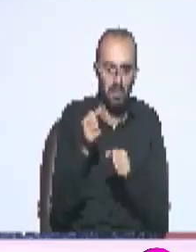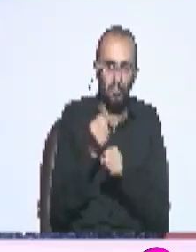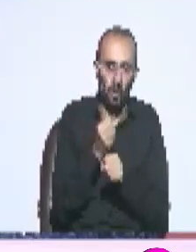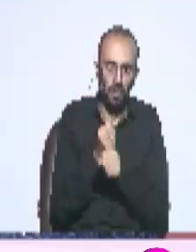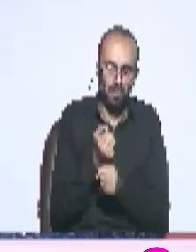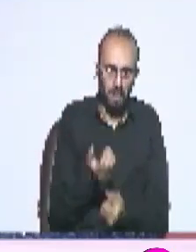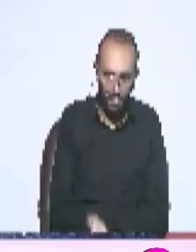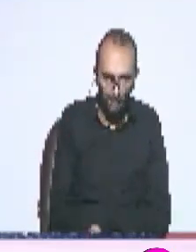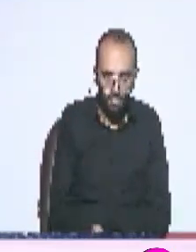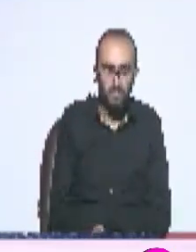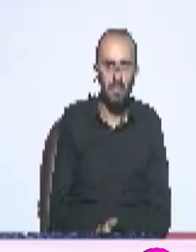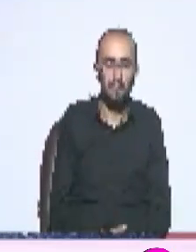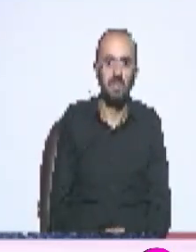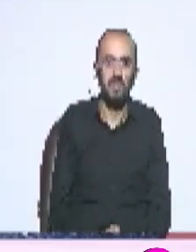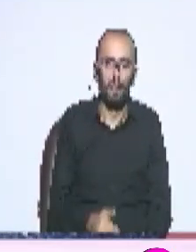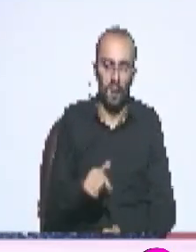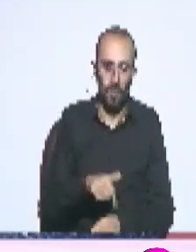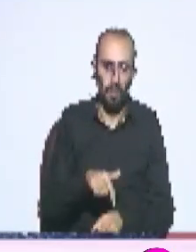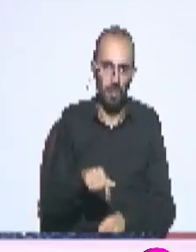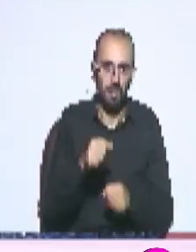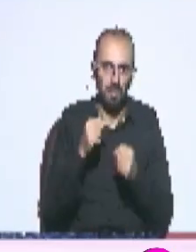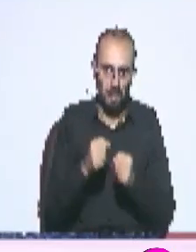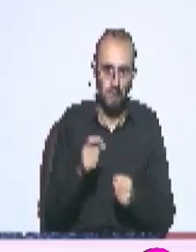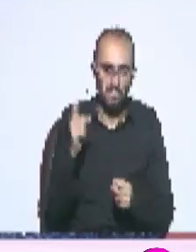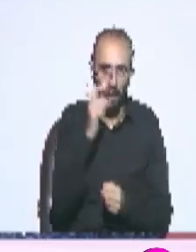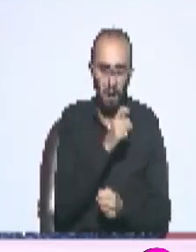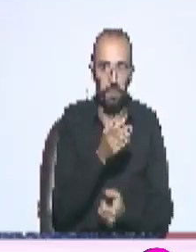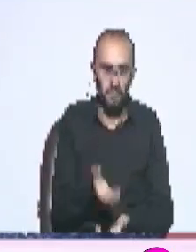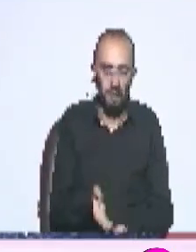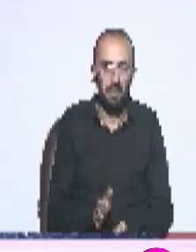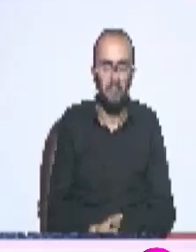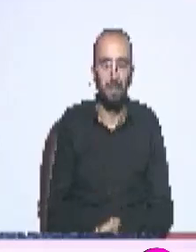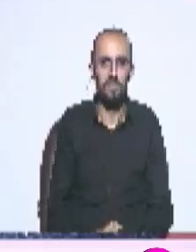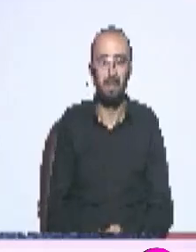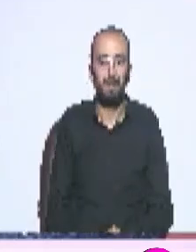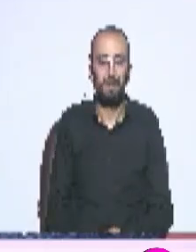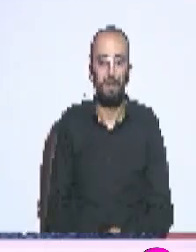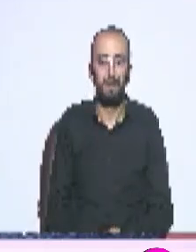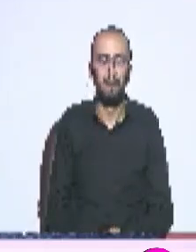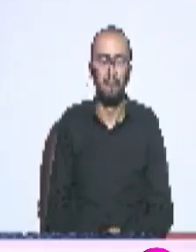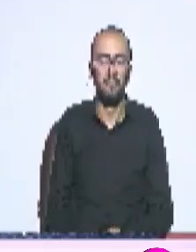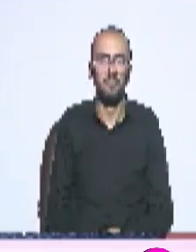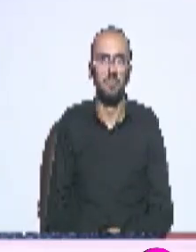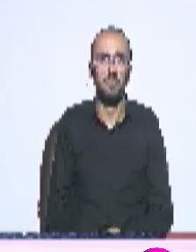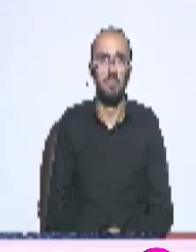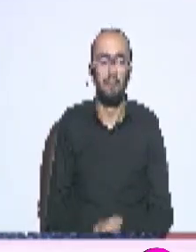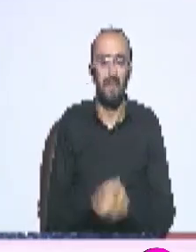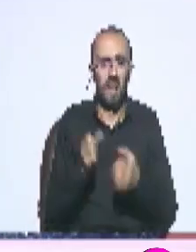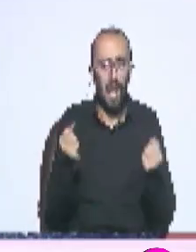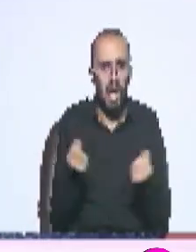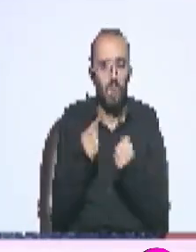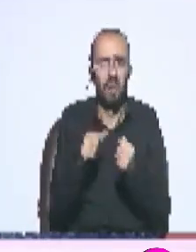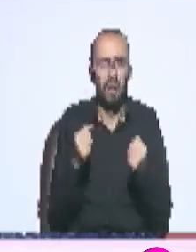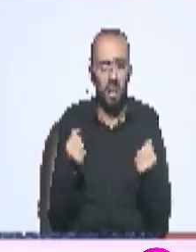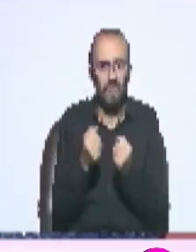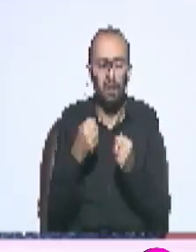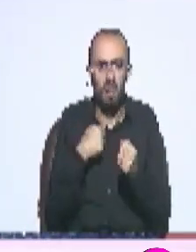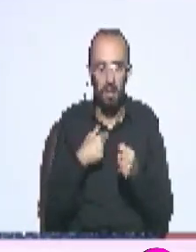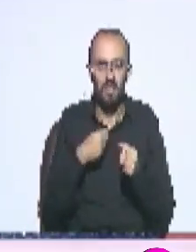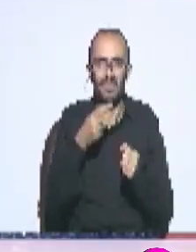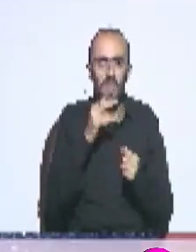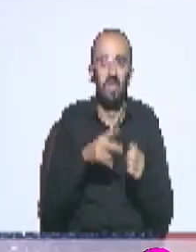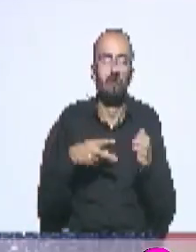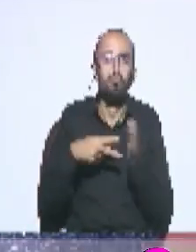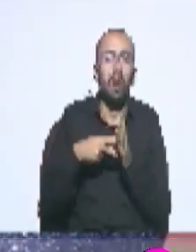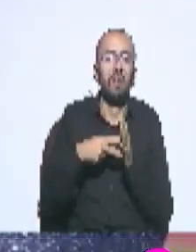خصوصا في في الظروف بتاعه البيوت والاسر النهارده فهعمل قدر الامكان اللي يشحن انا لو